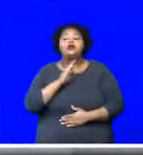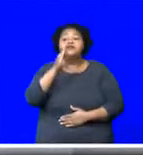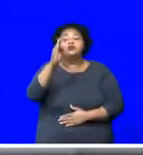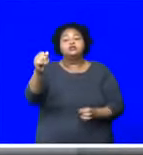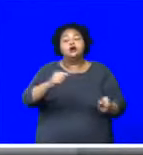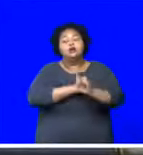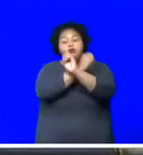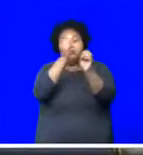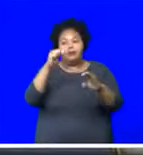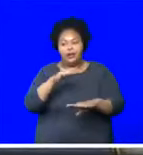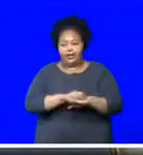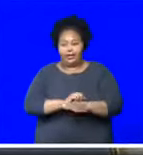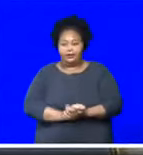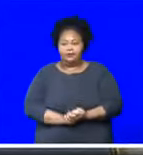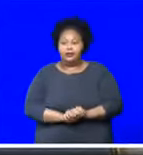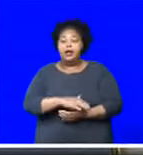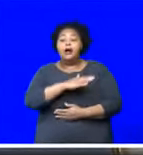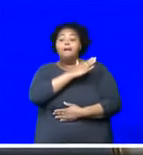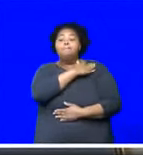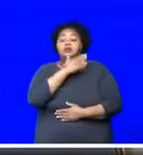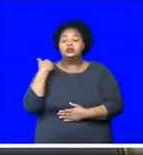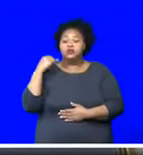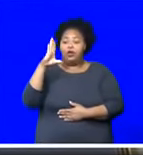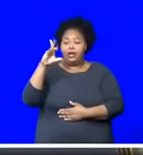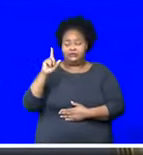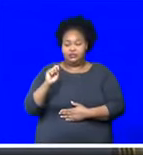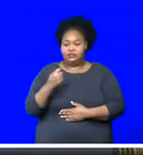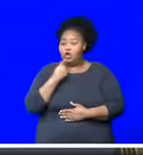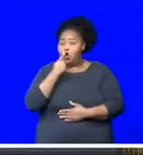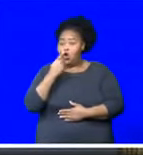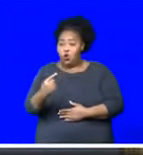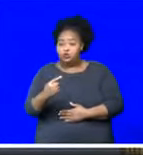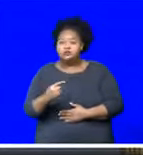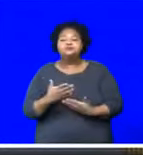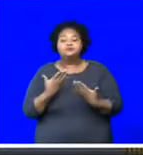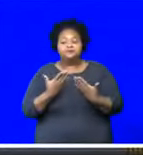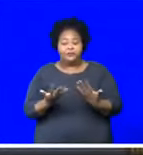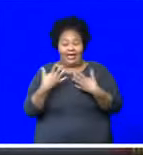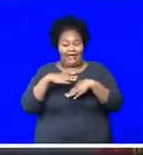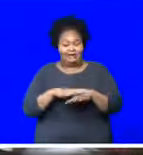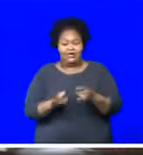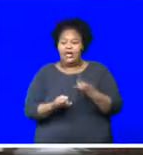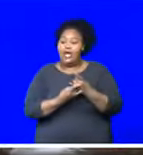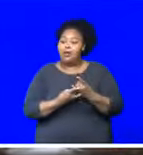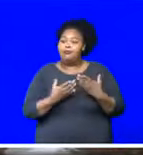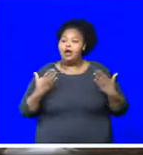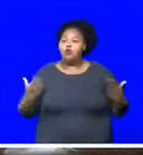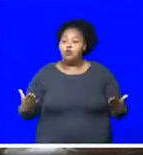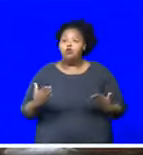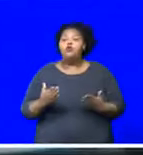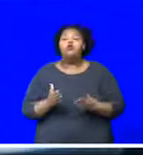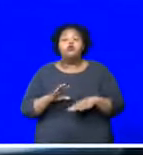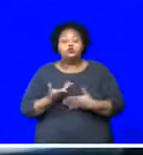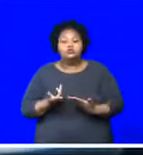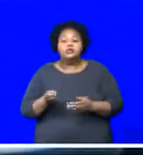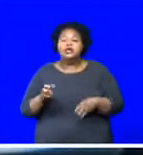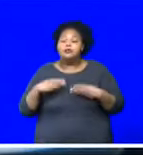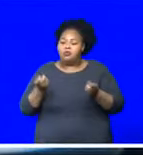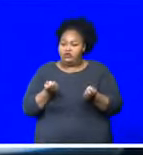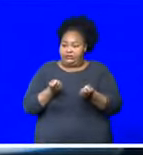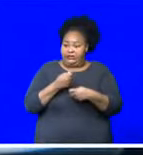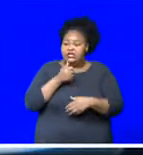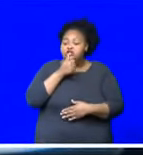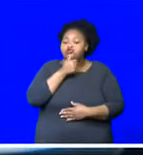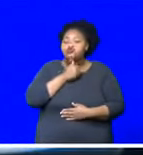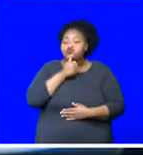Indvuna yelitukete ekuchumana inkosatana sikhanyiso ithi tekuchumana tingadlala inzima lenkulu ekuthuthukiseni kuphila kwebantfu.